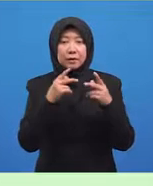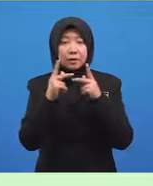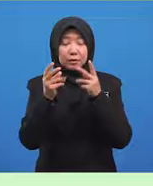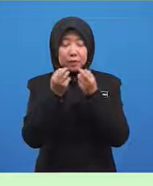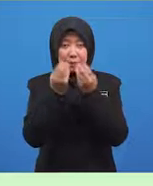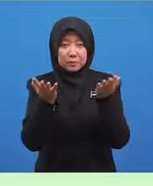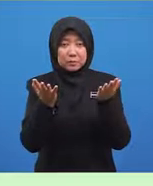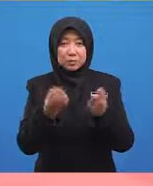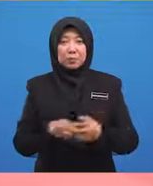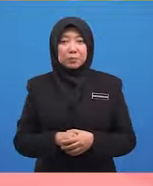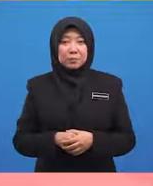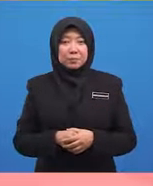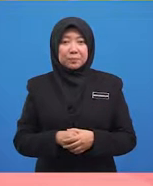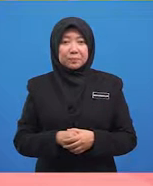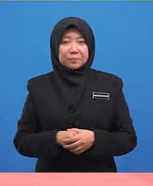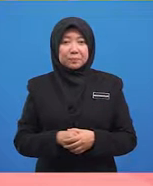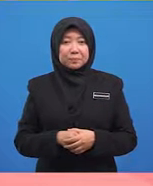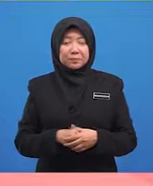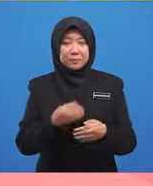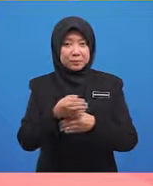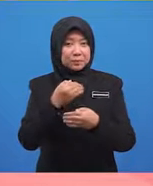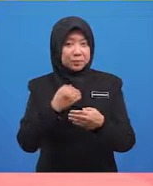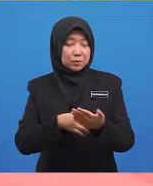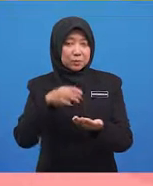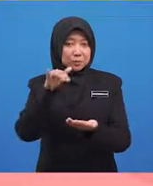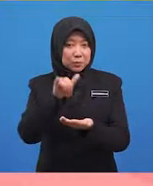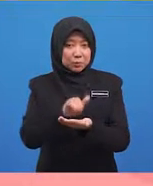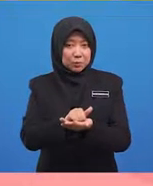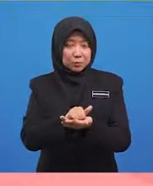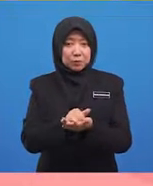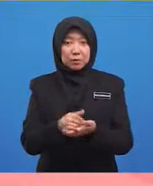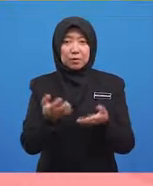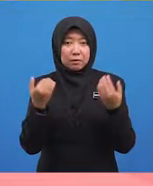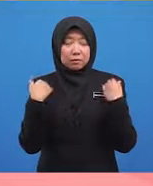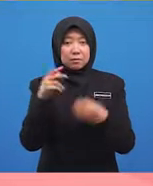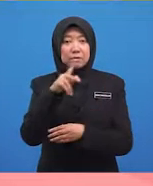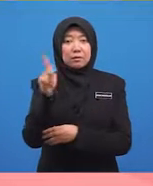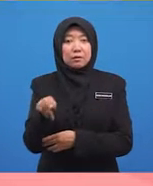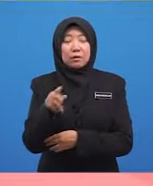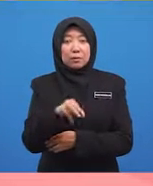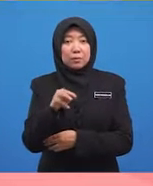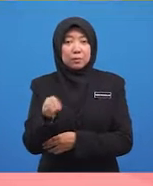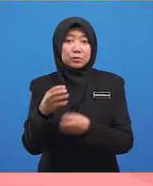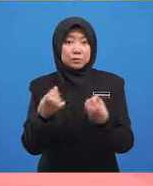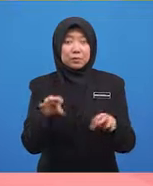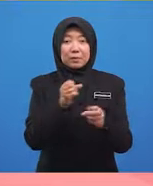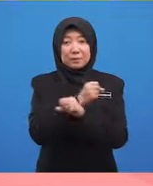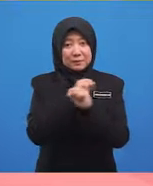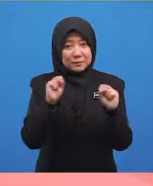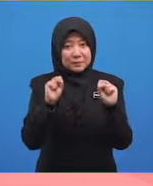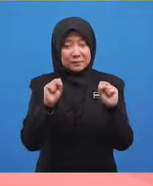majmuk. Ha, sebelum itu, adakah murid-murid sudah